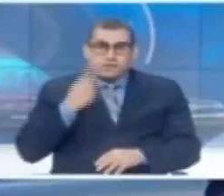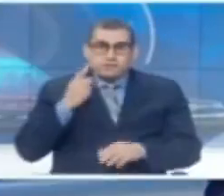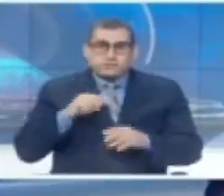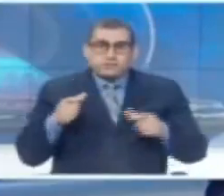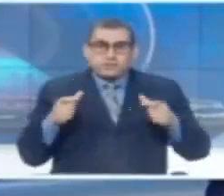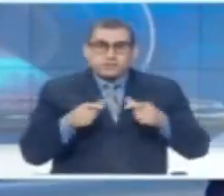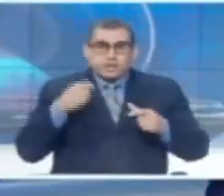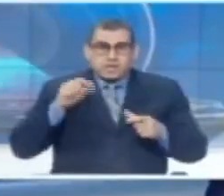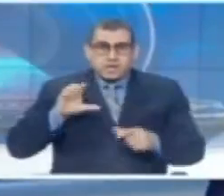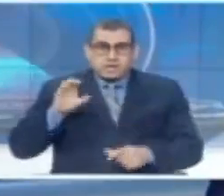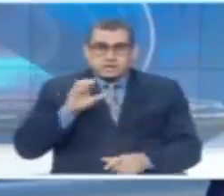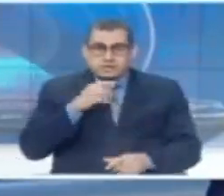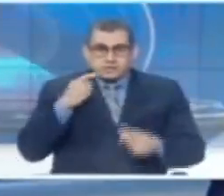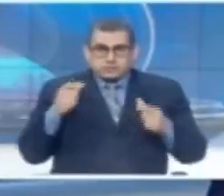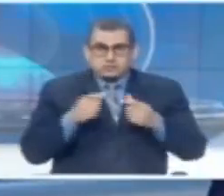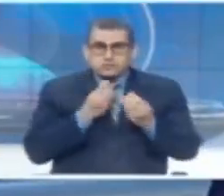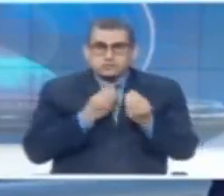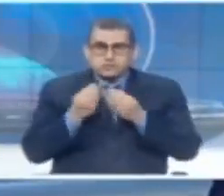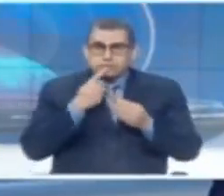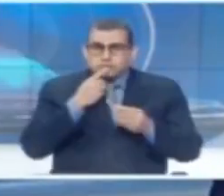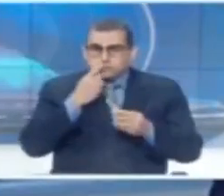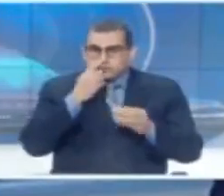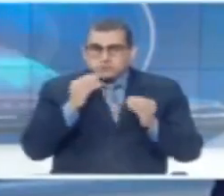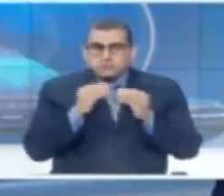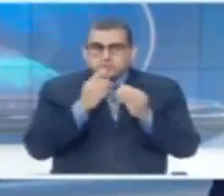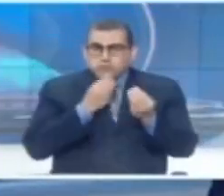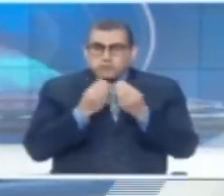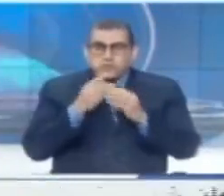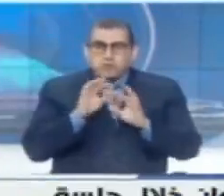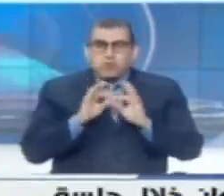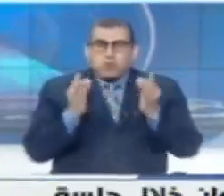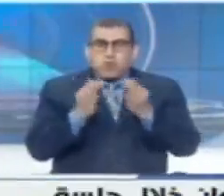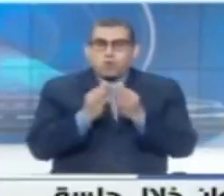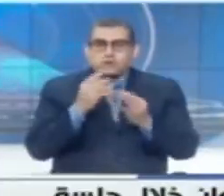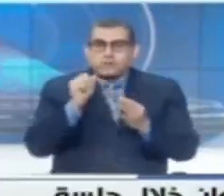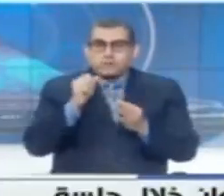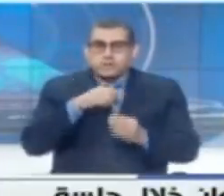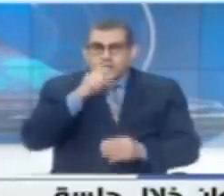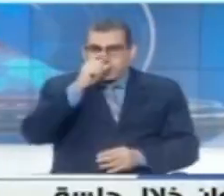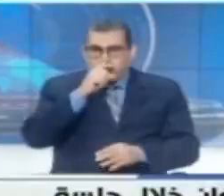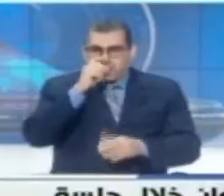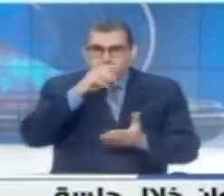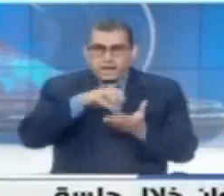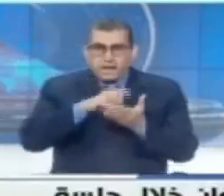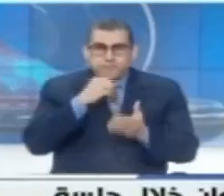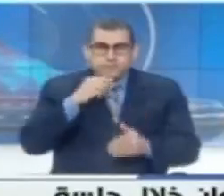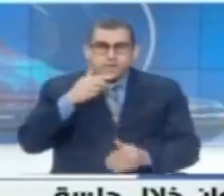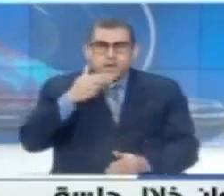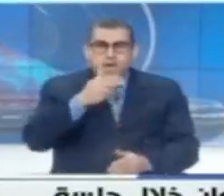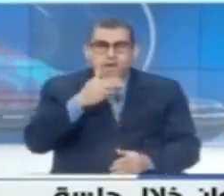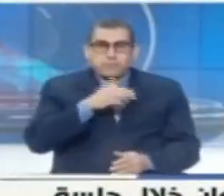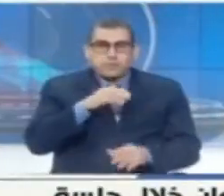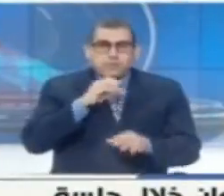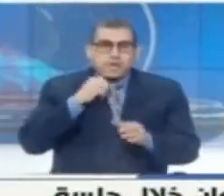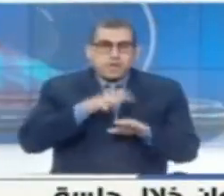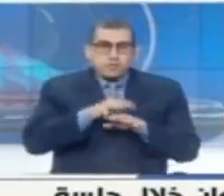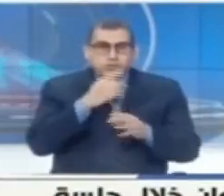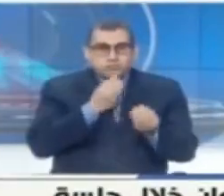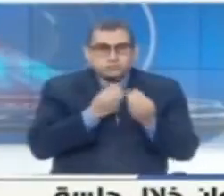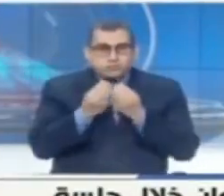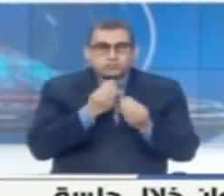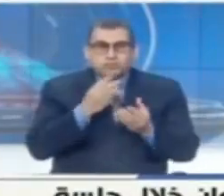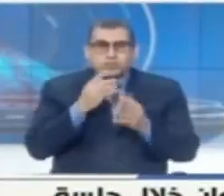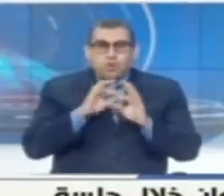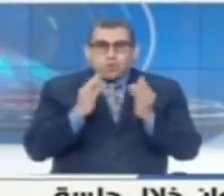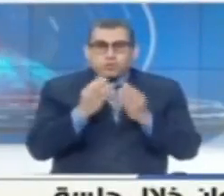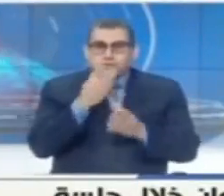عقد رئيس السيسي جلسة ودية مع أهالي قرية غرب سهيل، حيث تبادل الرئيس الحوار مع